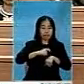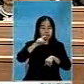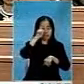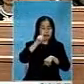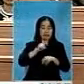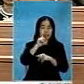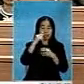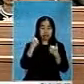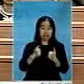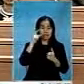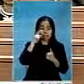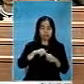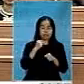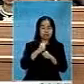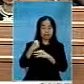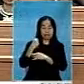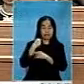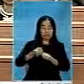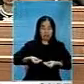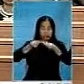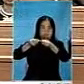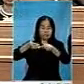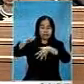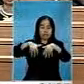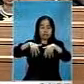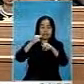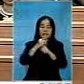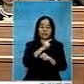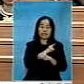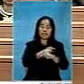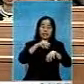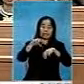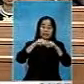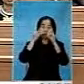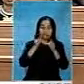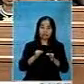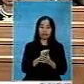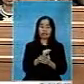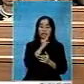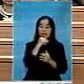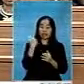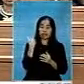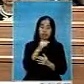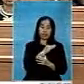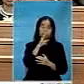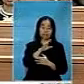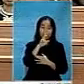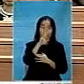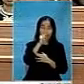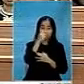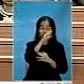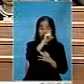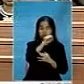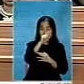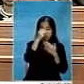ควรจะคืนอำนาจให้เขาเป็นผู้ตัดสินว่านอกจากสมาชิกสภาผู้แทนราษฎรที่เข้